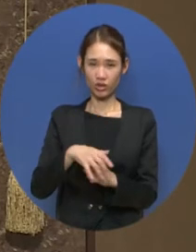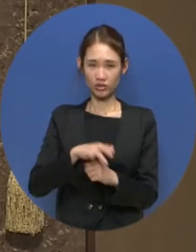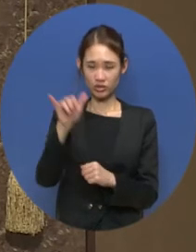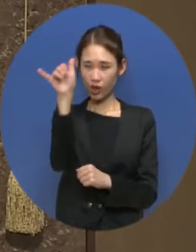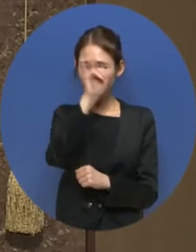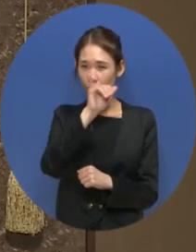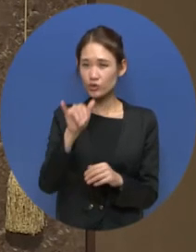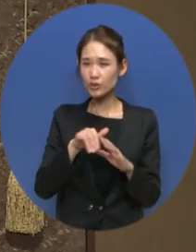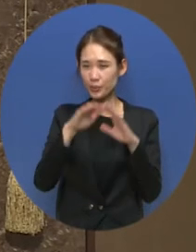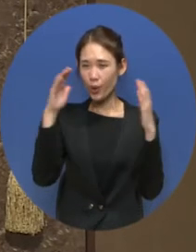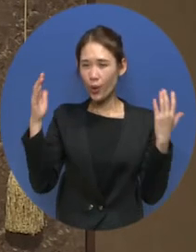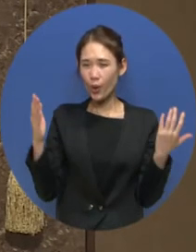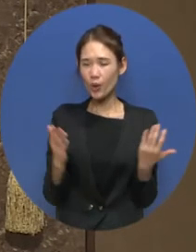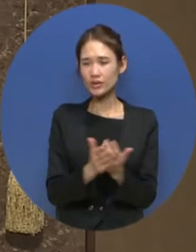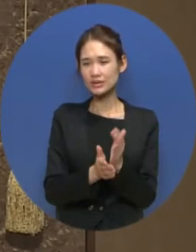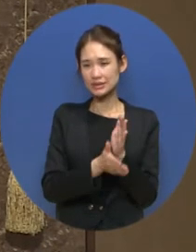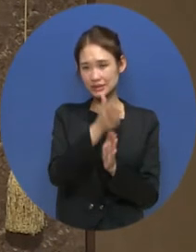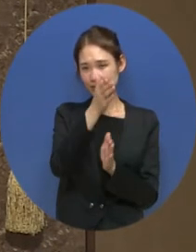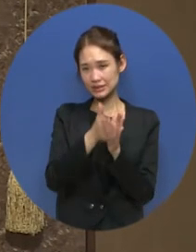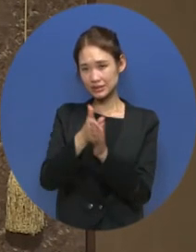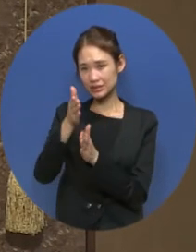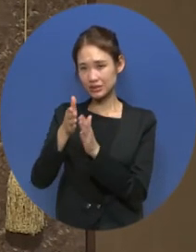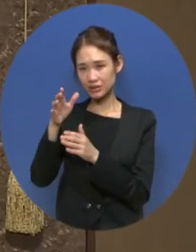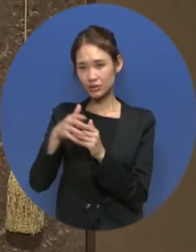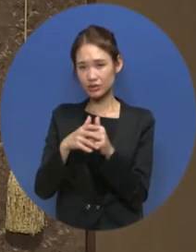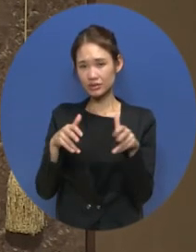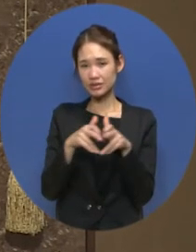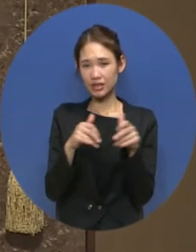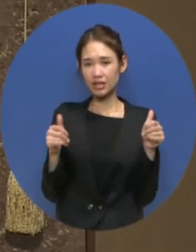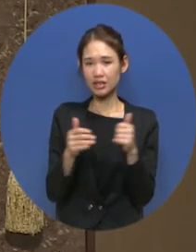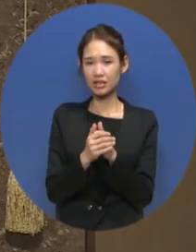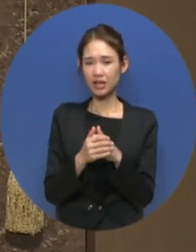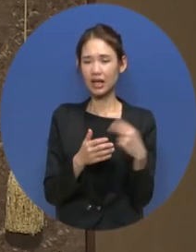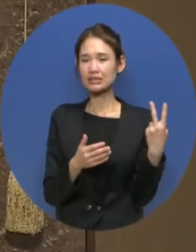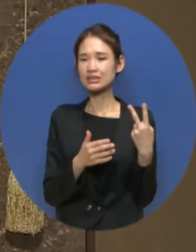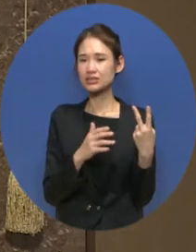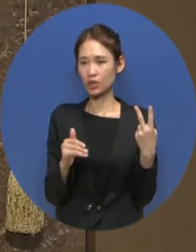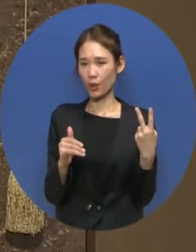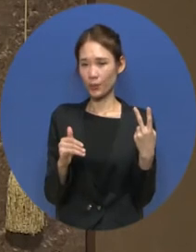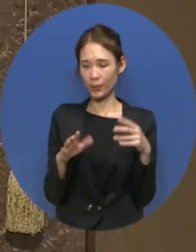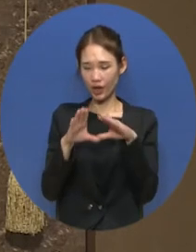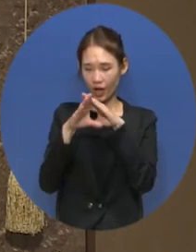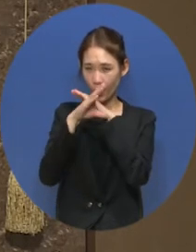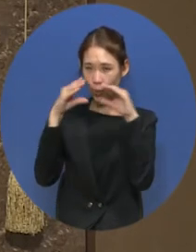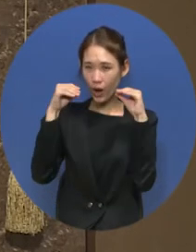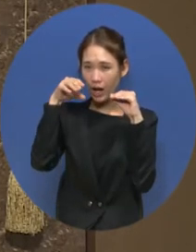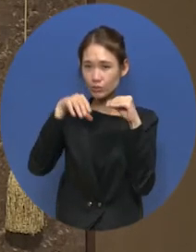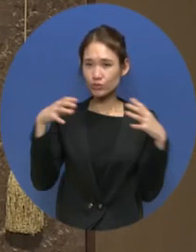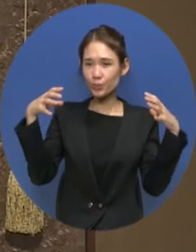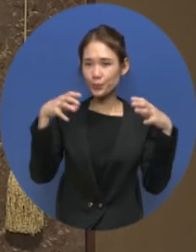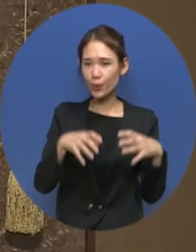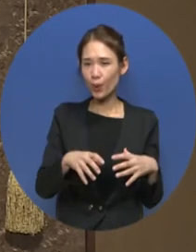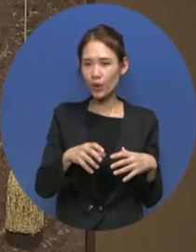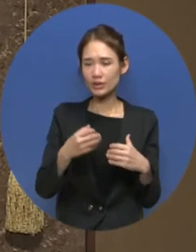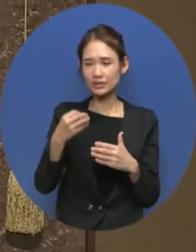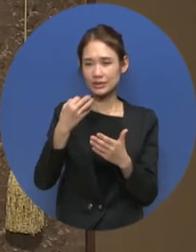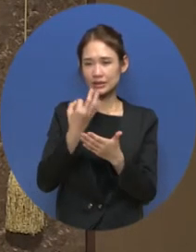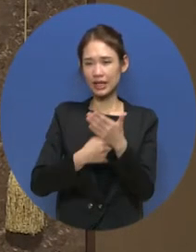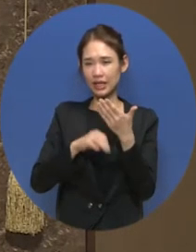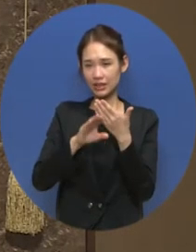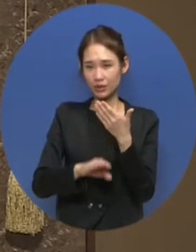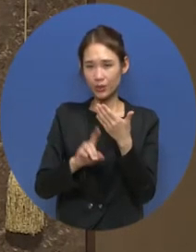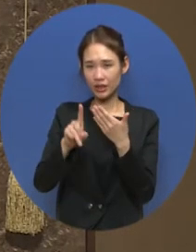전국의 모든 시설들의 종사자들, 그 다음 장애인분들 해서 한 2천여 명이 광화문에 모여서 최저임금의 문제를